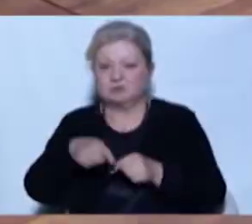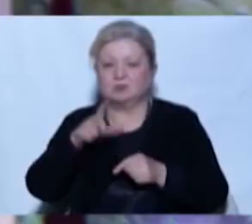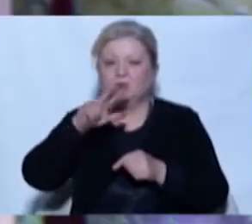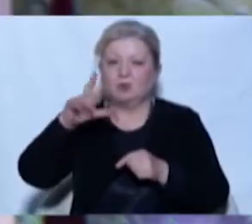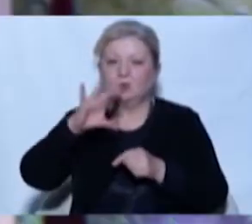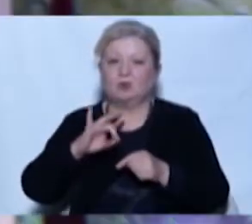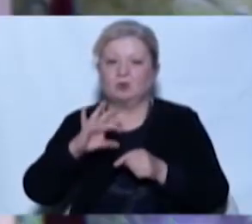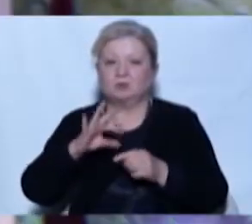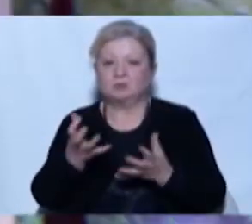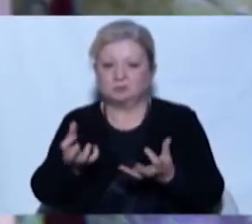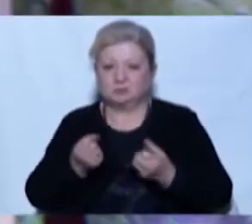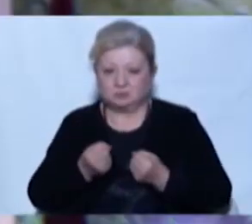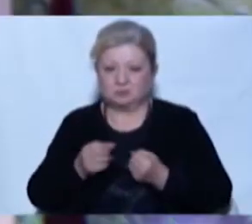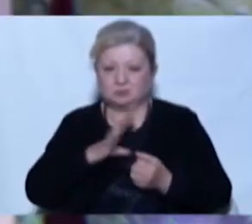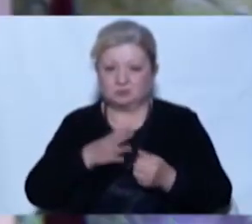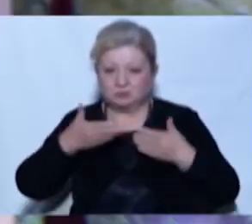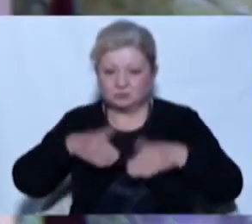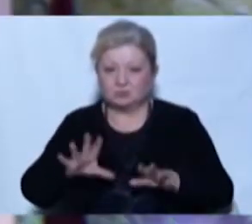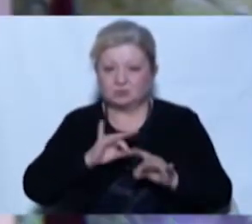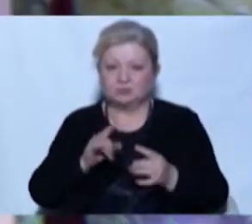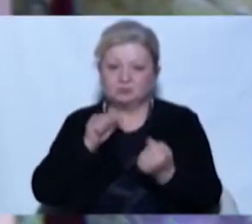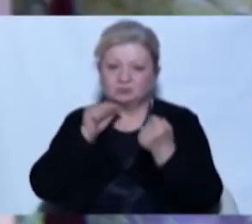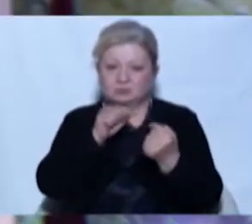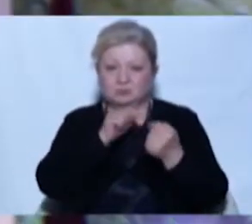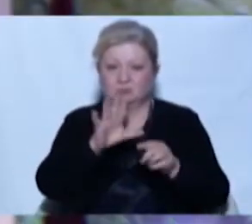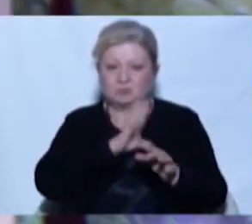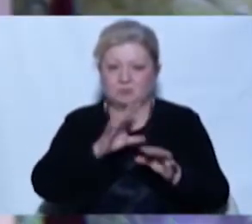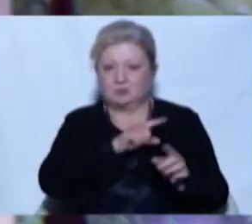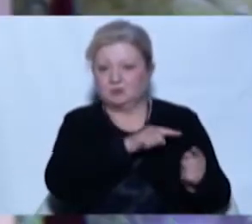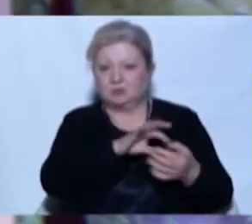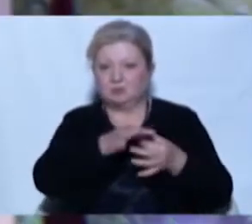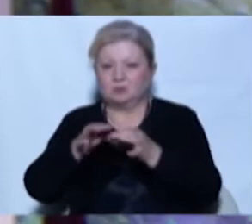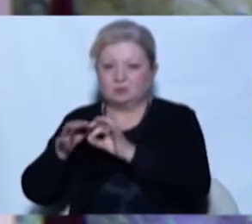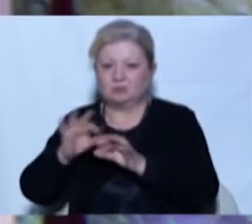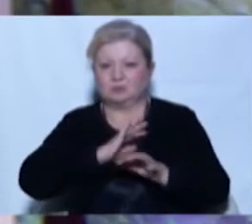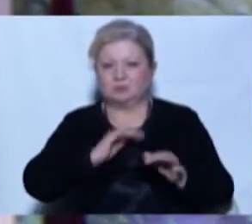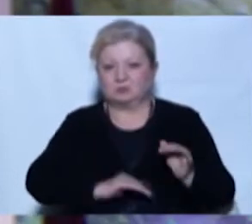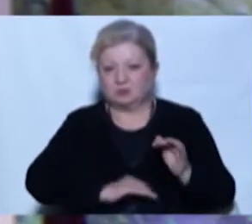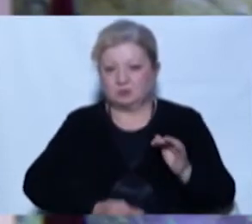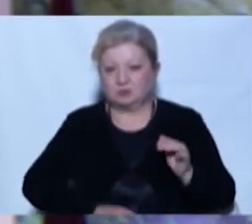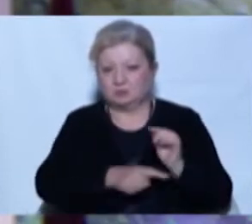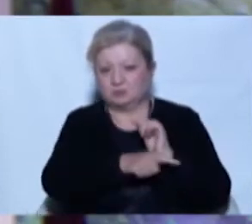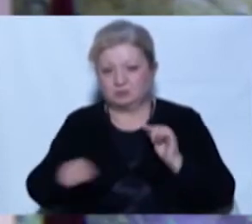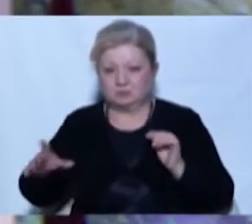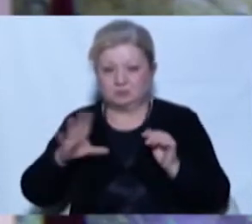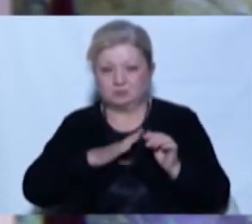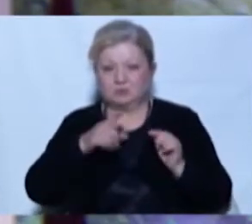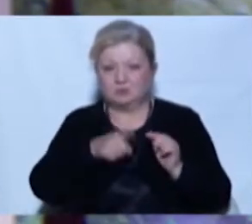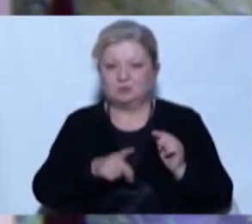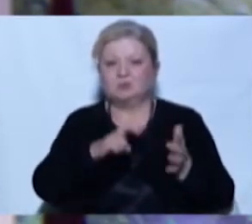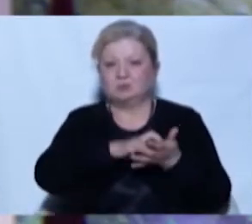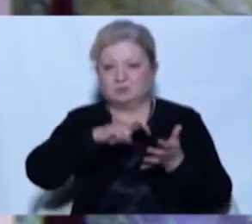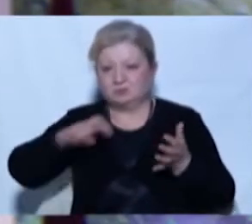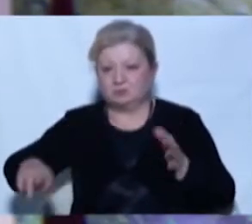რომ წინააღმდეგობა აღარ გაეწიათ გერმანიაში დემოკრატიული პროცესებისათვის. Erich Honecker იძულებული გახდა